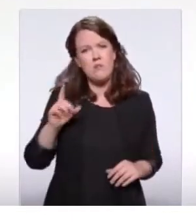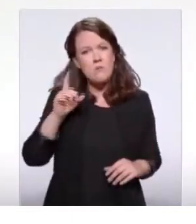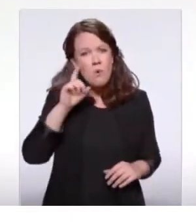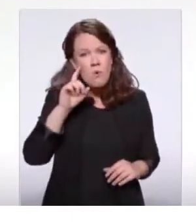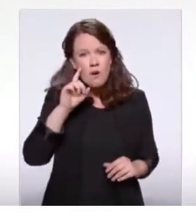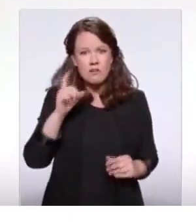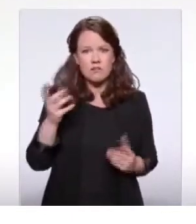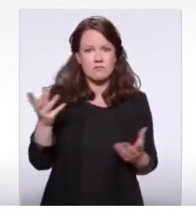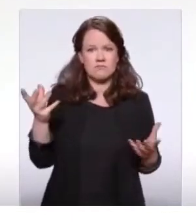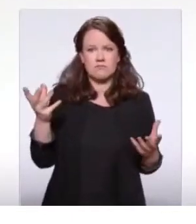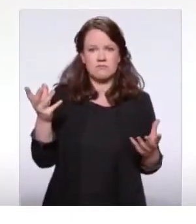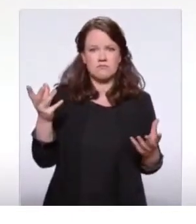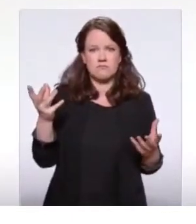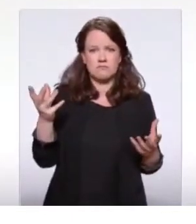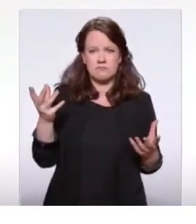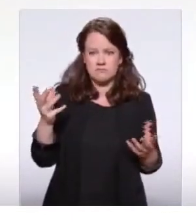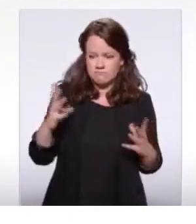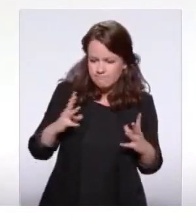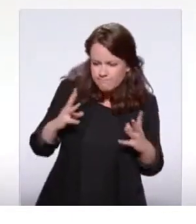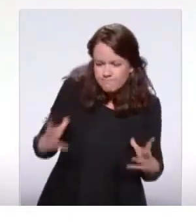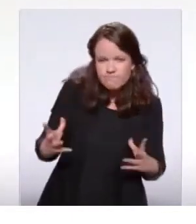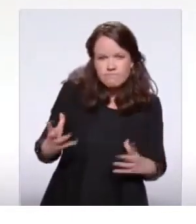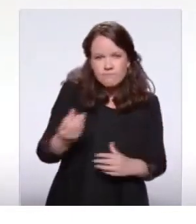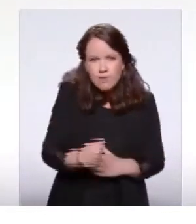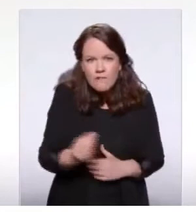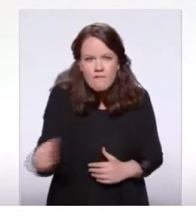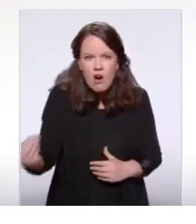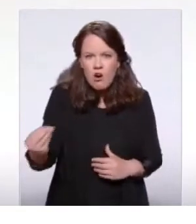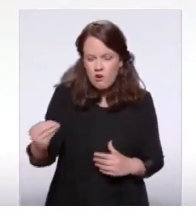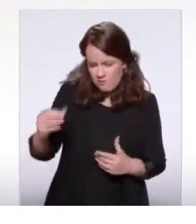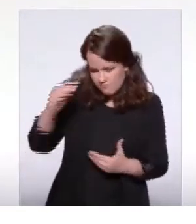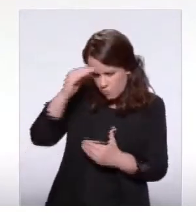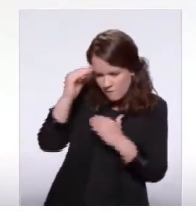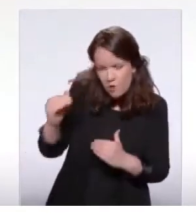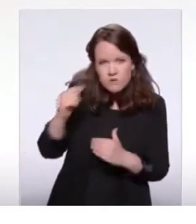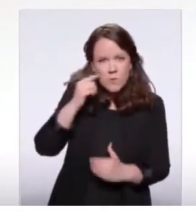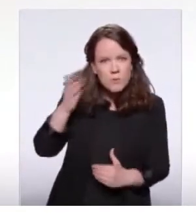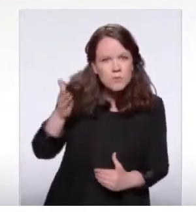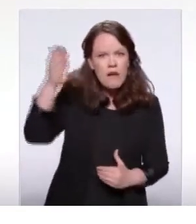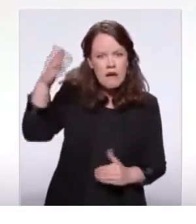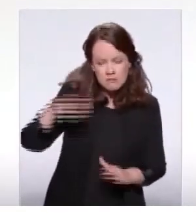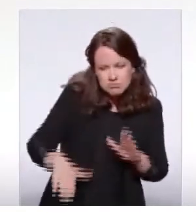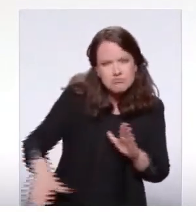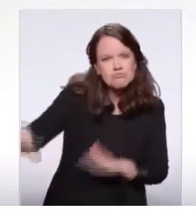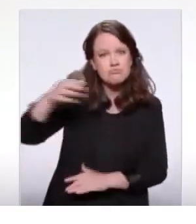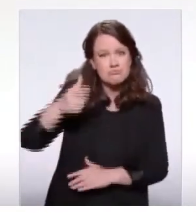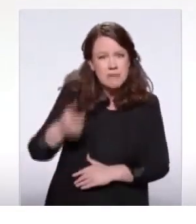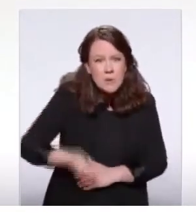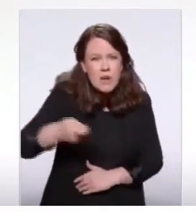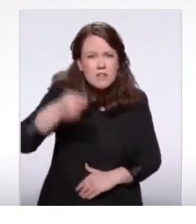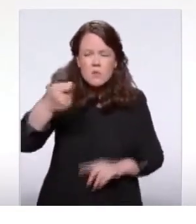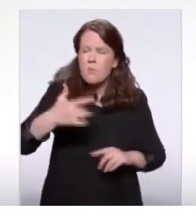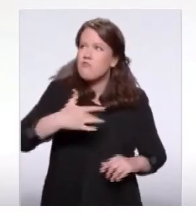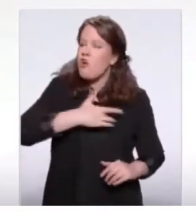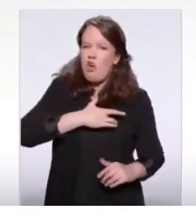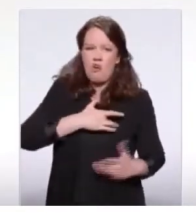investissement dans les jeunes enfants et les adolescents qu'est l'éducation, parce que c'est le combat du siècle qui s'ouvre, car